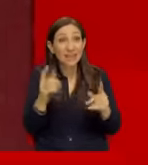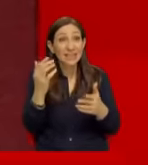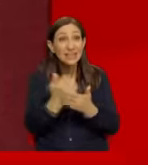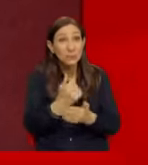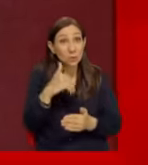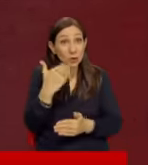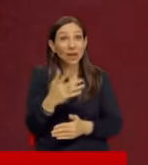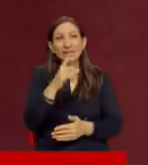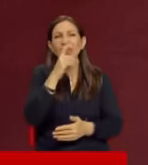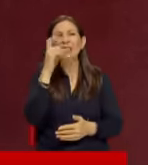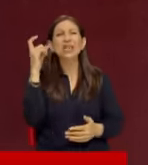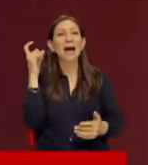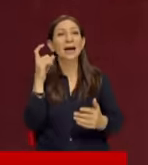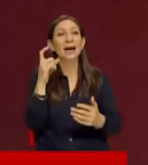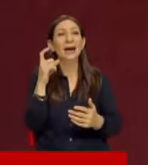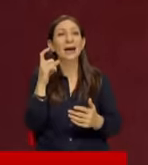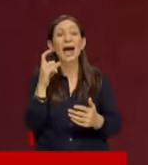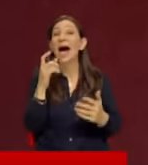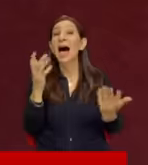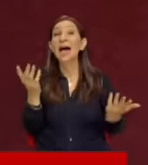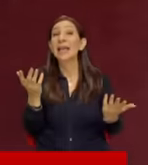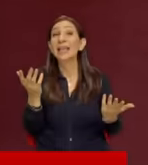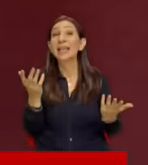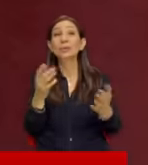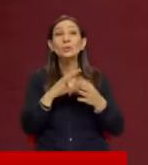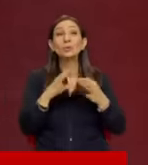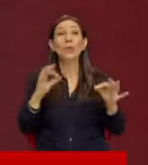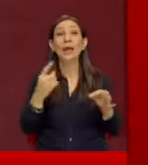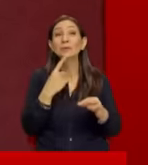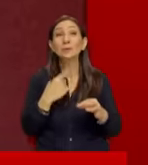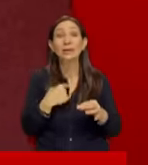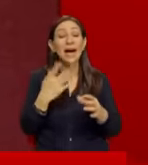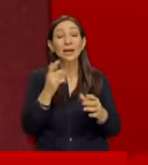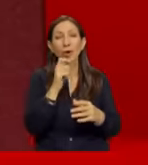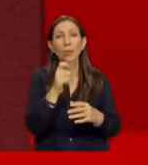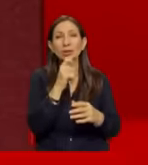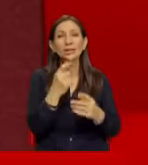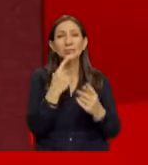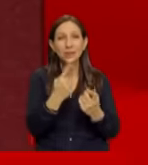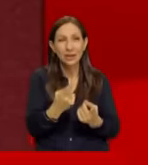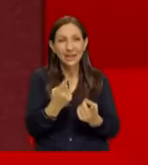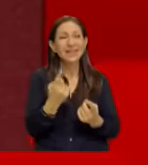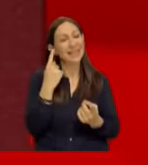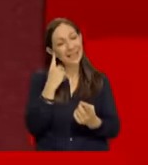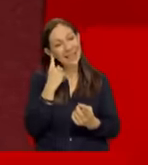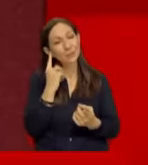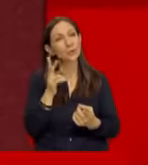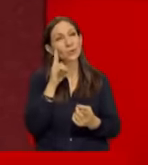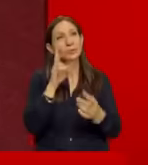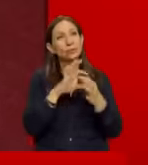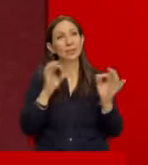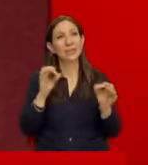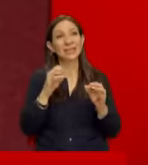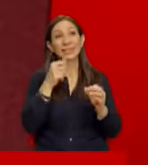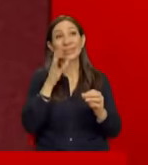kazanmasının ardından sıcağı sıcağına hangi cümleleri kurdu, hangi röportajı verdi dinleyelim. Son cümleyi